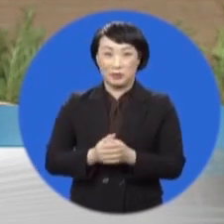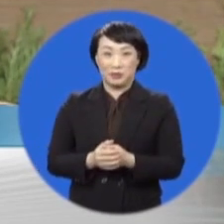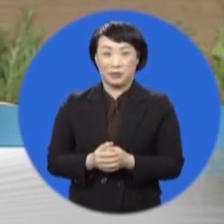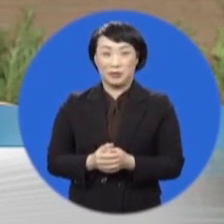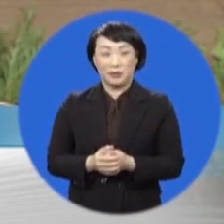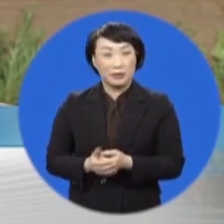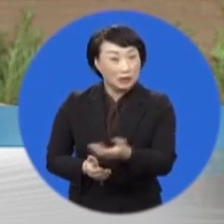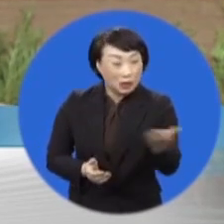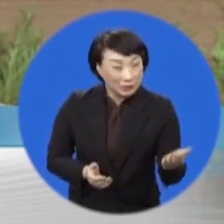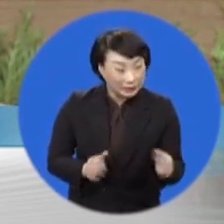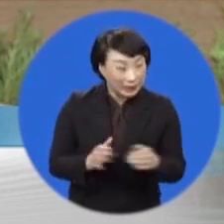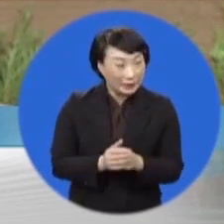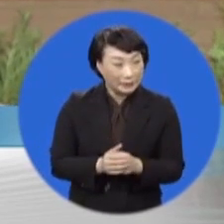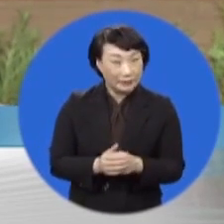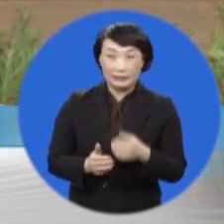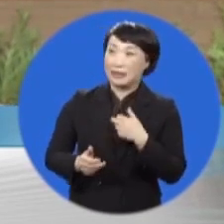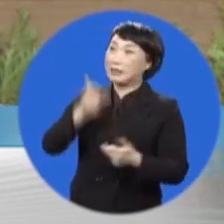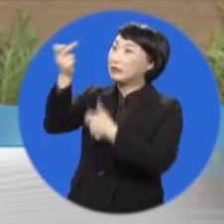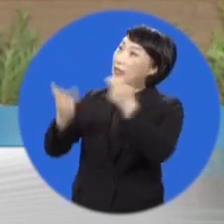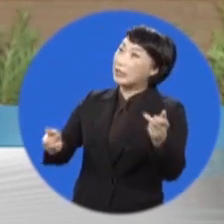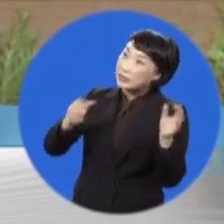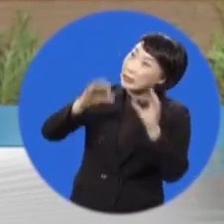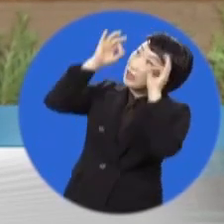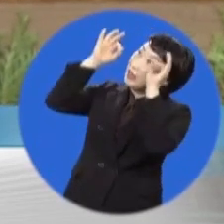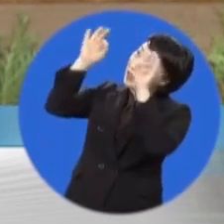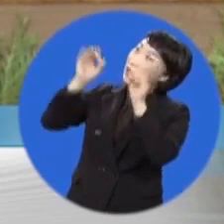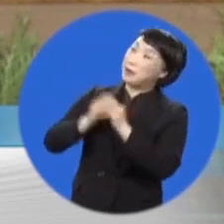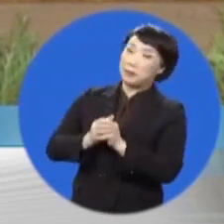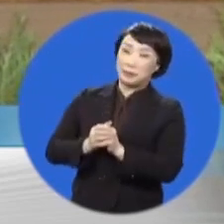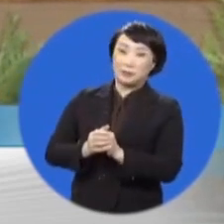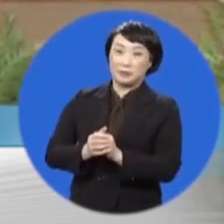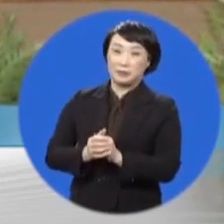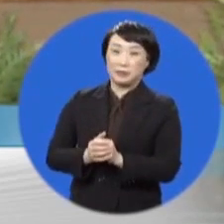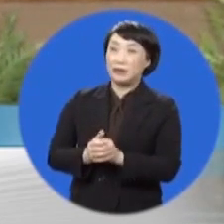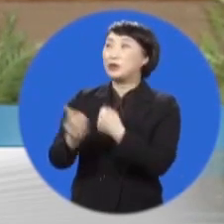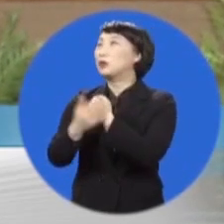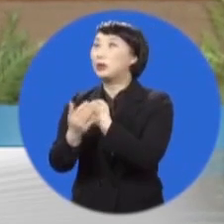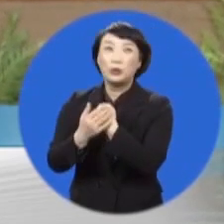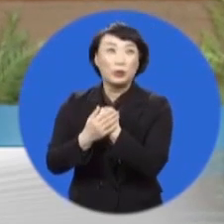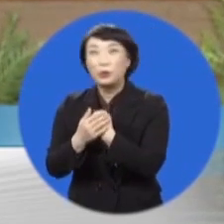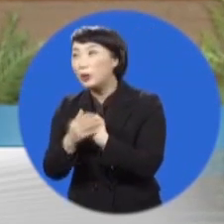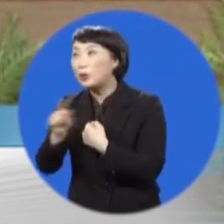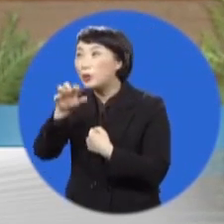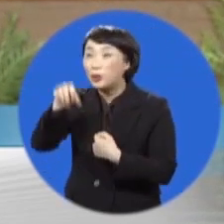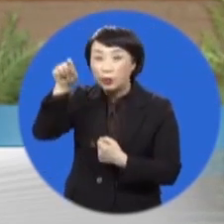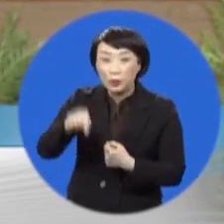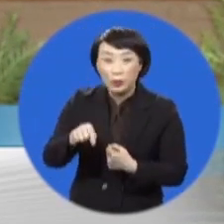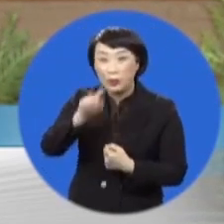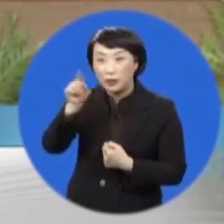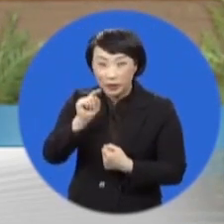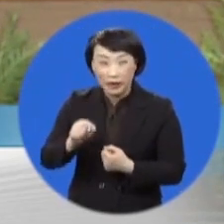내가 산을 향해서 눈을 번 쪽 들고 5 도움이 어디서 올까